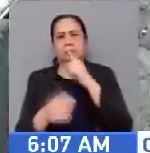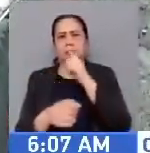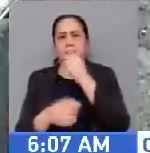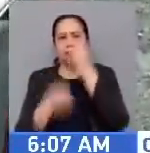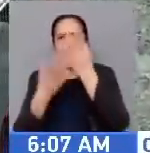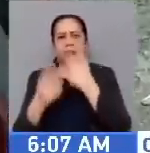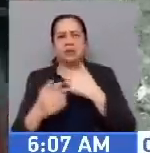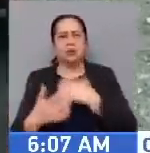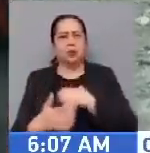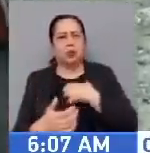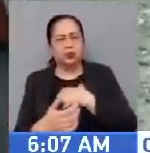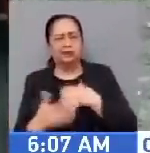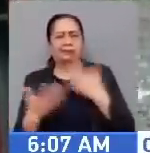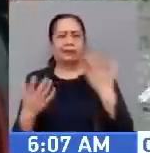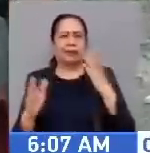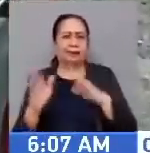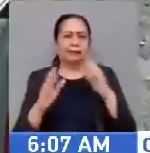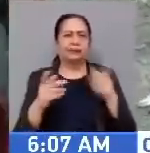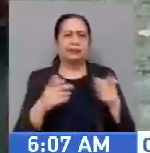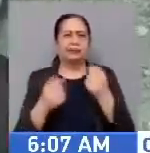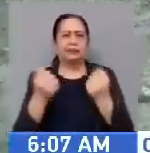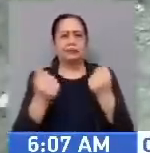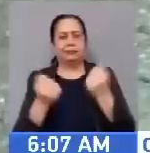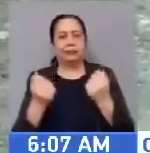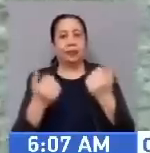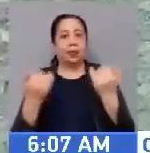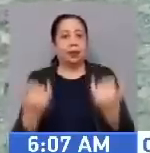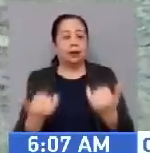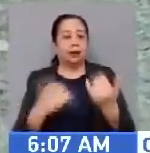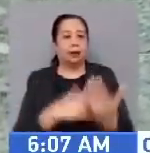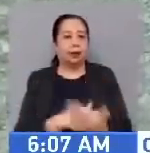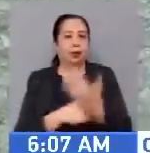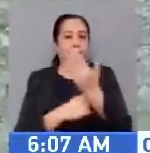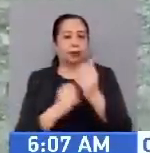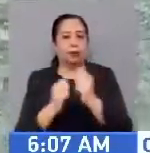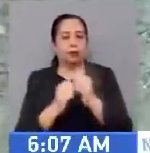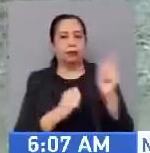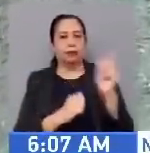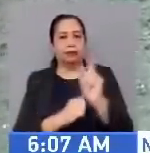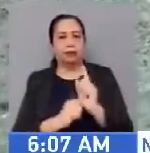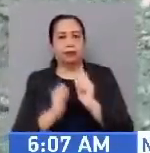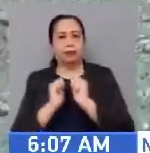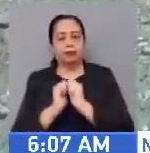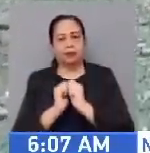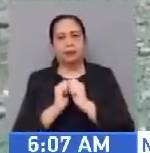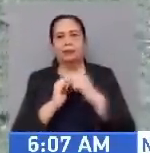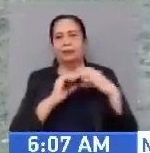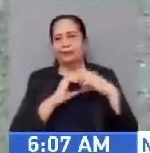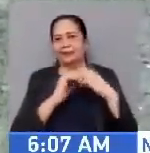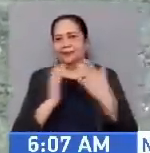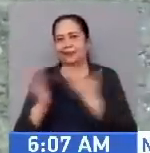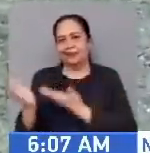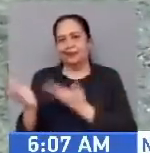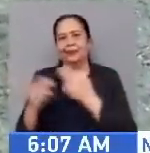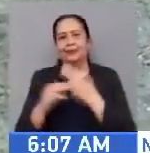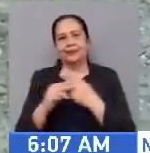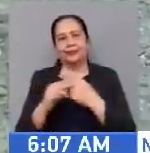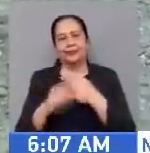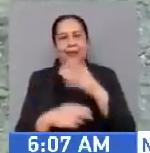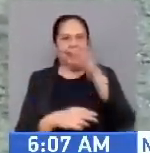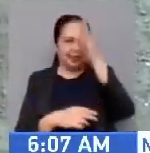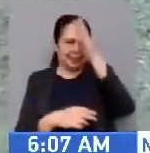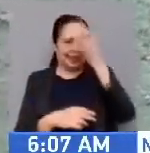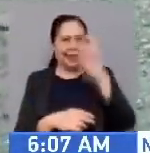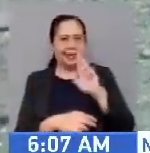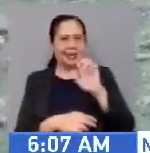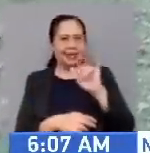mga chopper po natin, no? Ngayong umaga po makakasama natin ang isa sa mga kapuso nating chopper na si Tatay Ray Bognot.